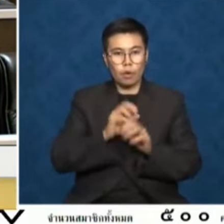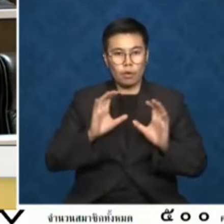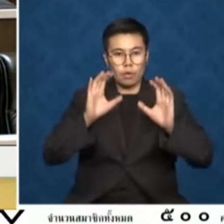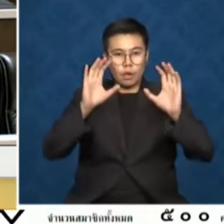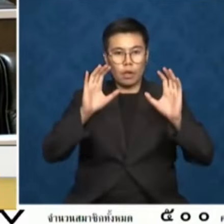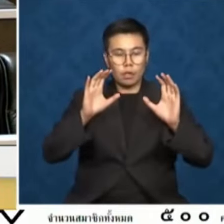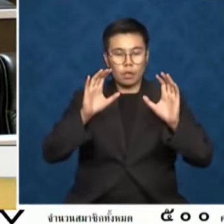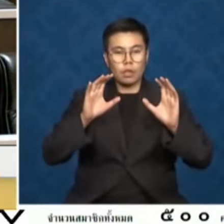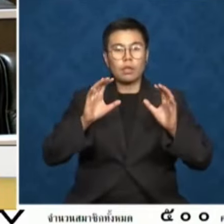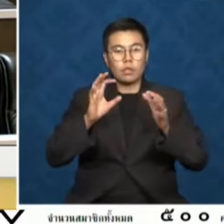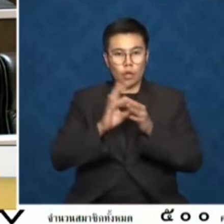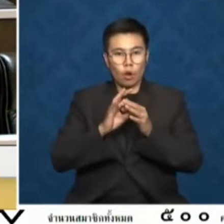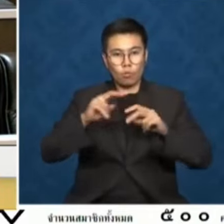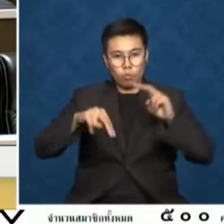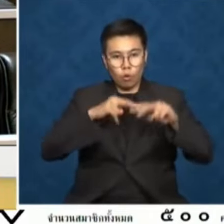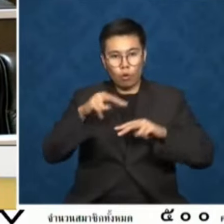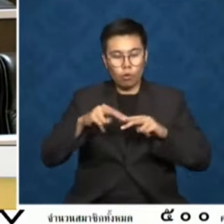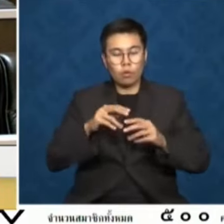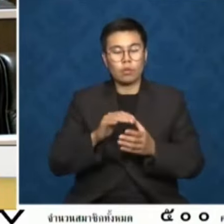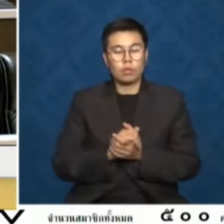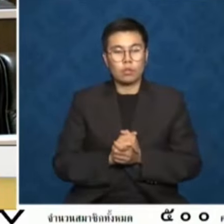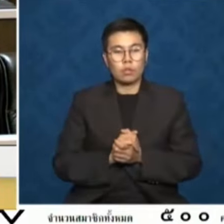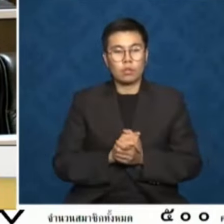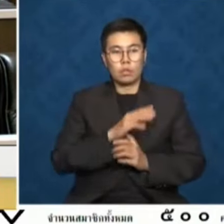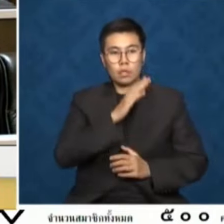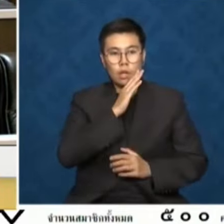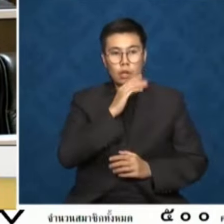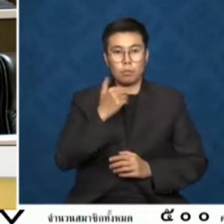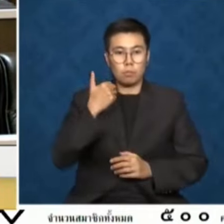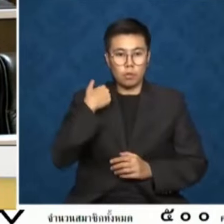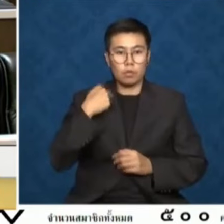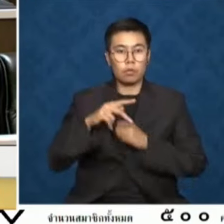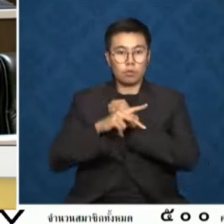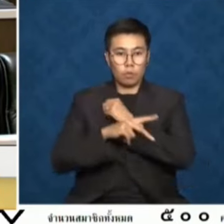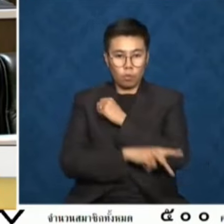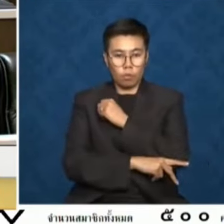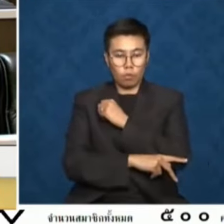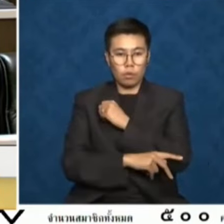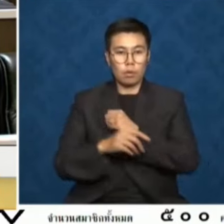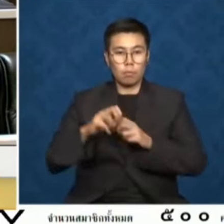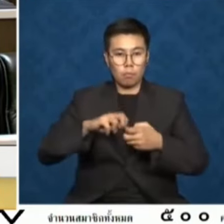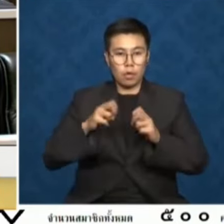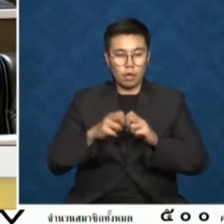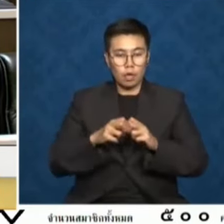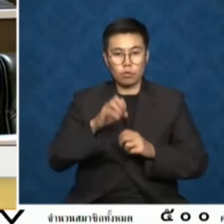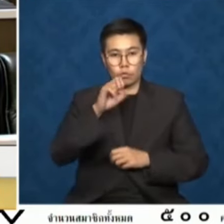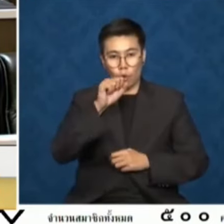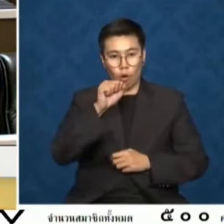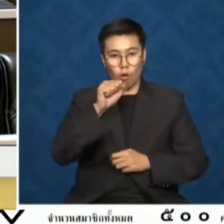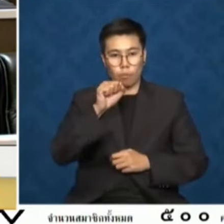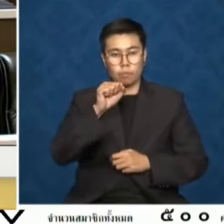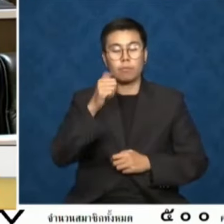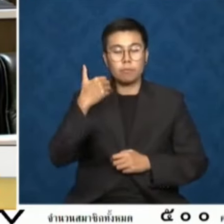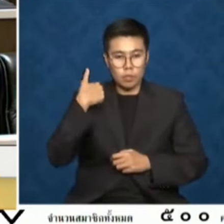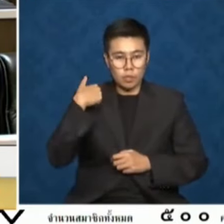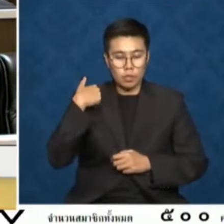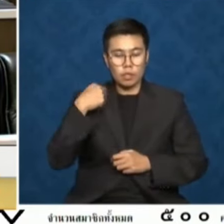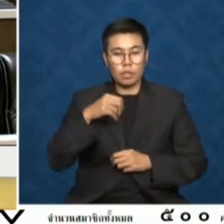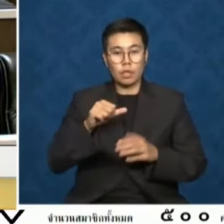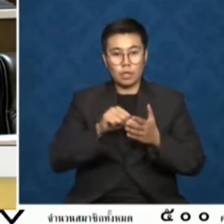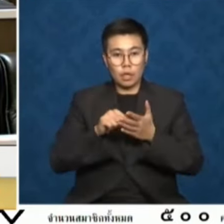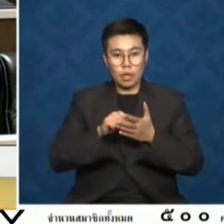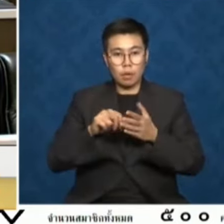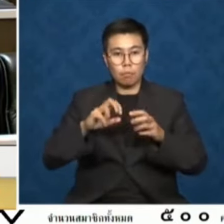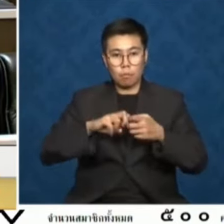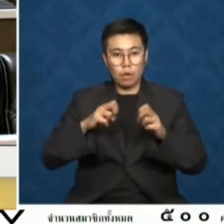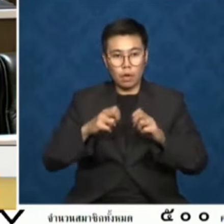วนท้องถิ่นซึ่งหากเกิดการทุจริตหรือมีปัญหาในการสอบการแก้ปัญหา